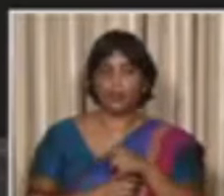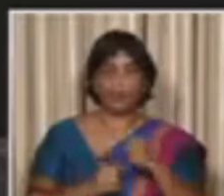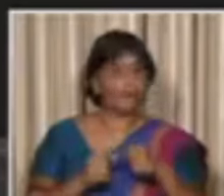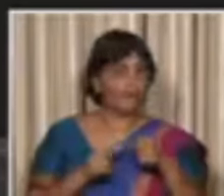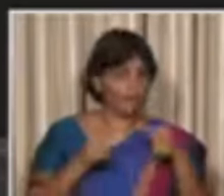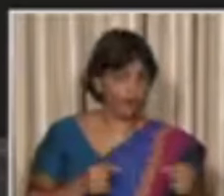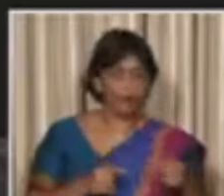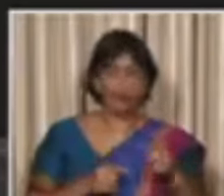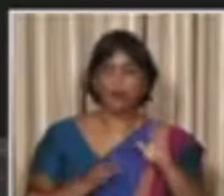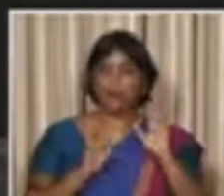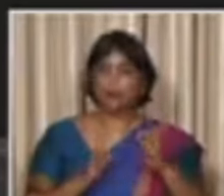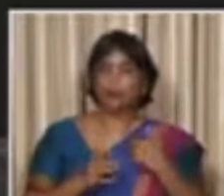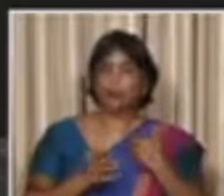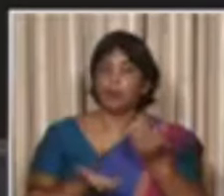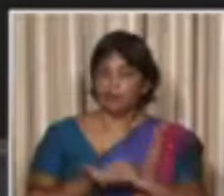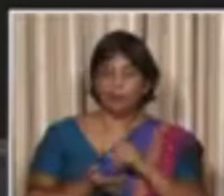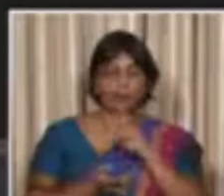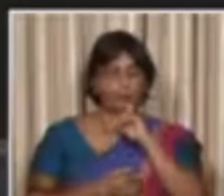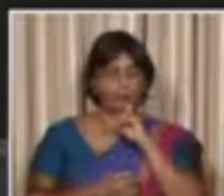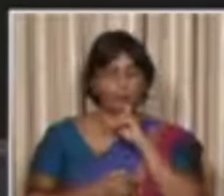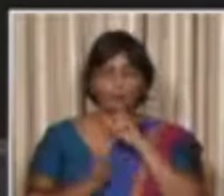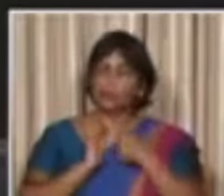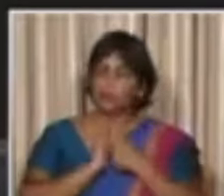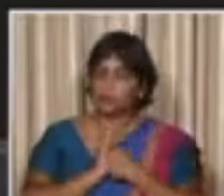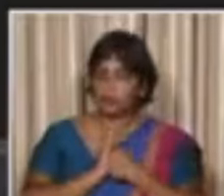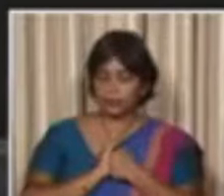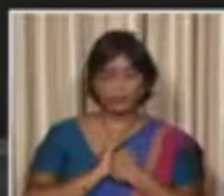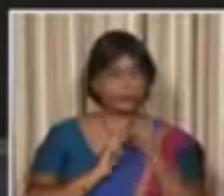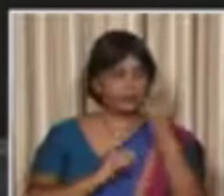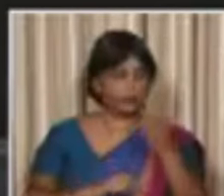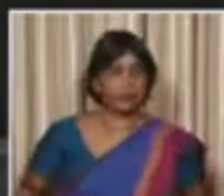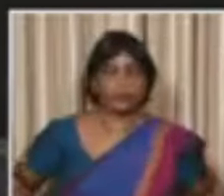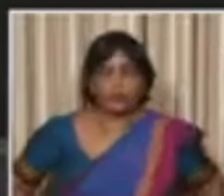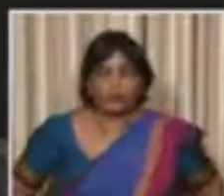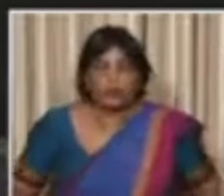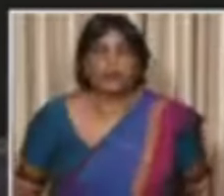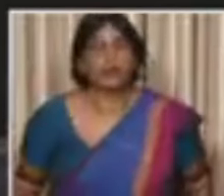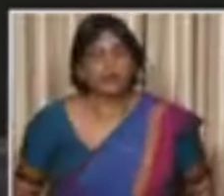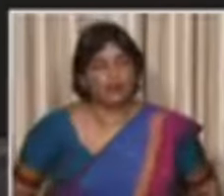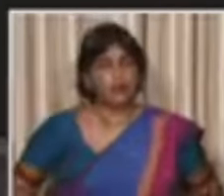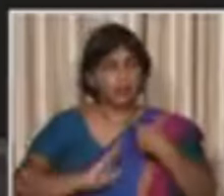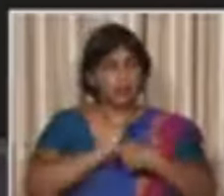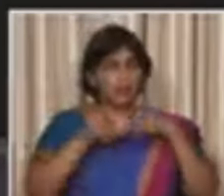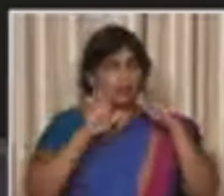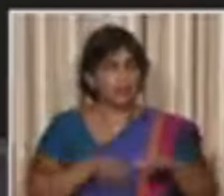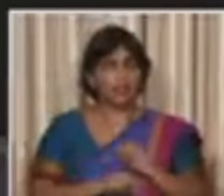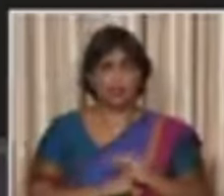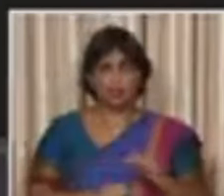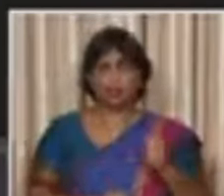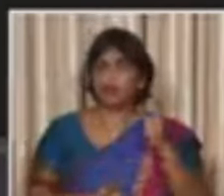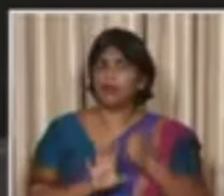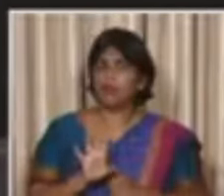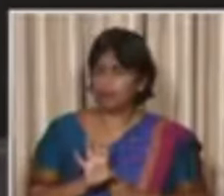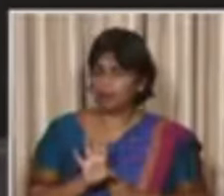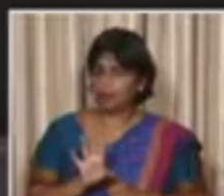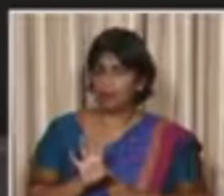විරුද්ධව තීන්දුවක් එනිසා අපි ශ්‍රේෂ්ඨාධිකරණයට මේ ගෞරවය පුද කරනවා මොකද ශ්‍රී ලාංකිකයෙක් නොවන කෙනෙක් දැන් වසර මම